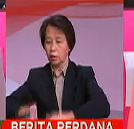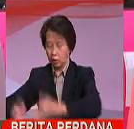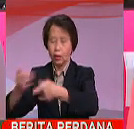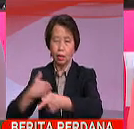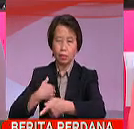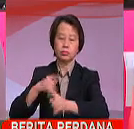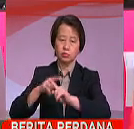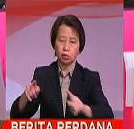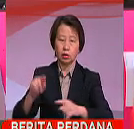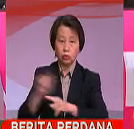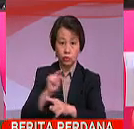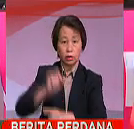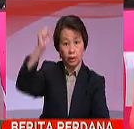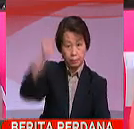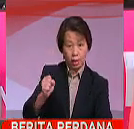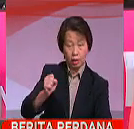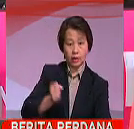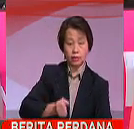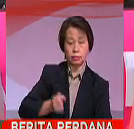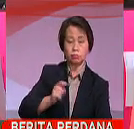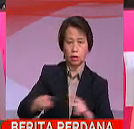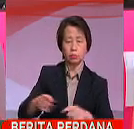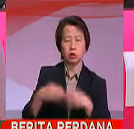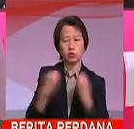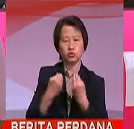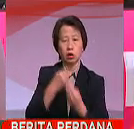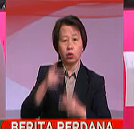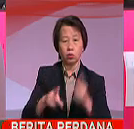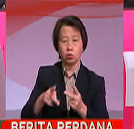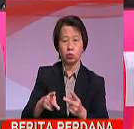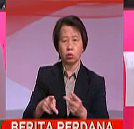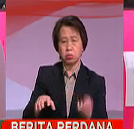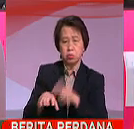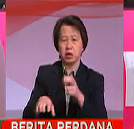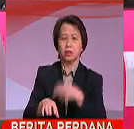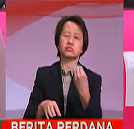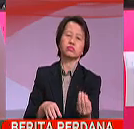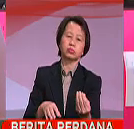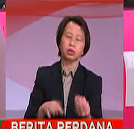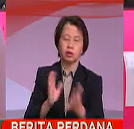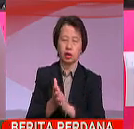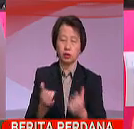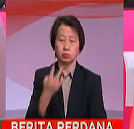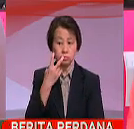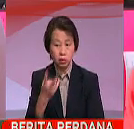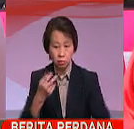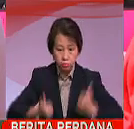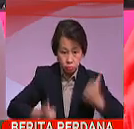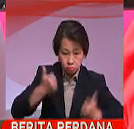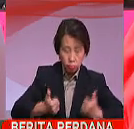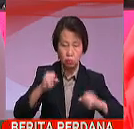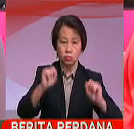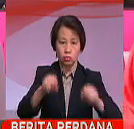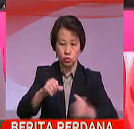mana kita gunakan bas tetapi jumlah penumpang yang terlalu rendah. Jadi kita pun nak tengoklah sama ada kita